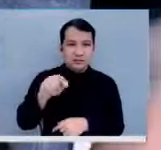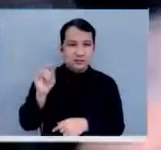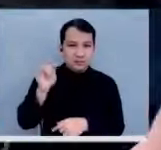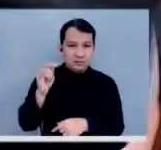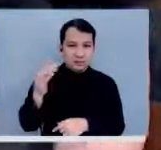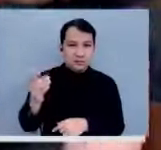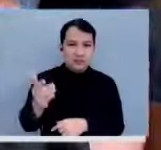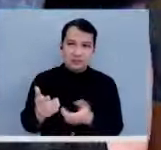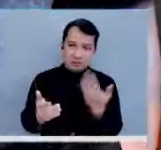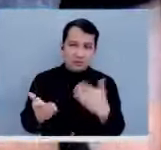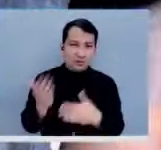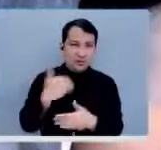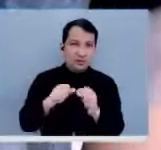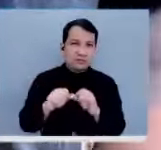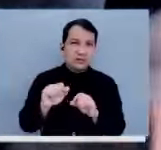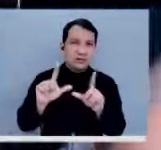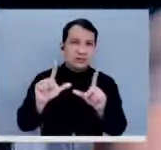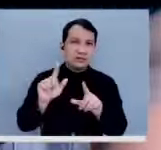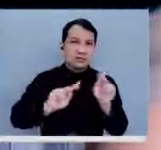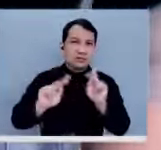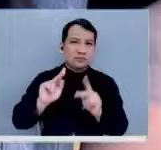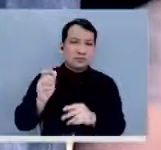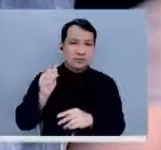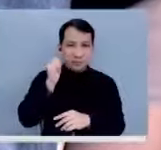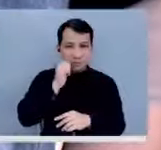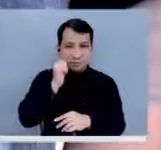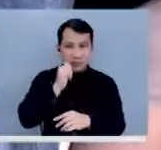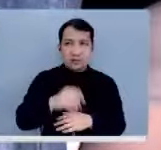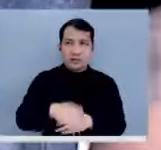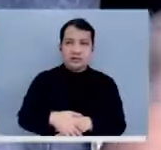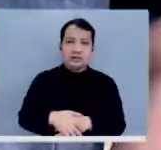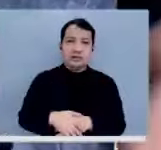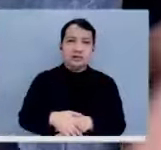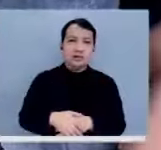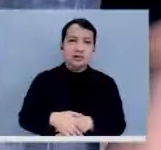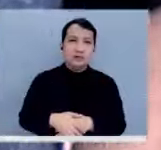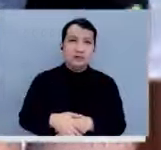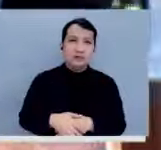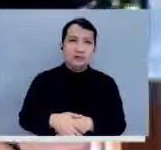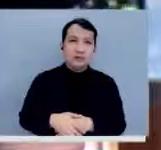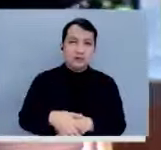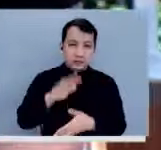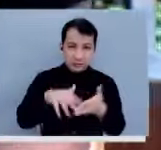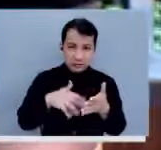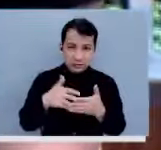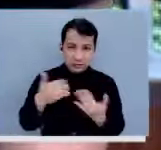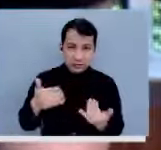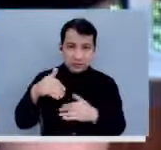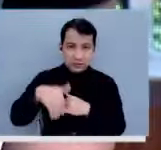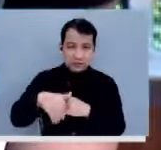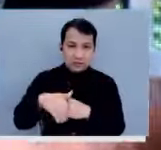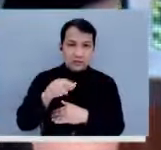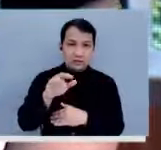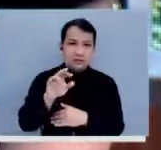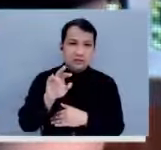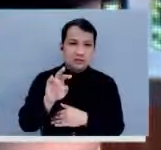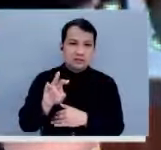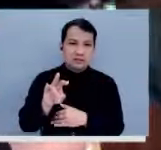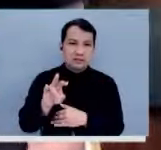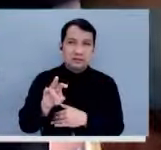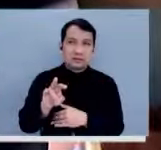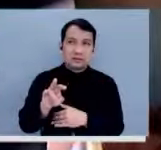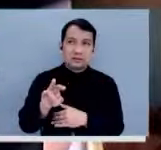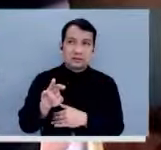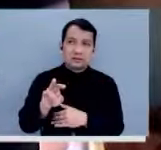kayo. Andun yung live performance namin for Babaeng Torpe. And for gig schedules, tonight, nasa 70s Bistro kami. So, kung taga QC